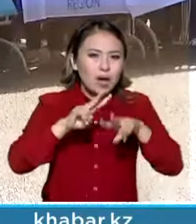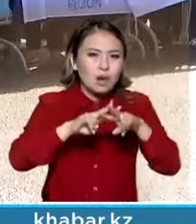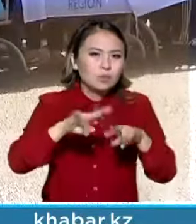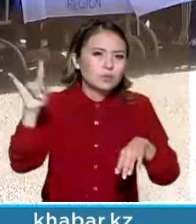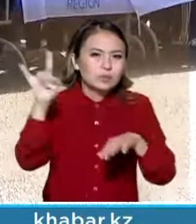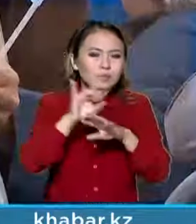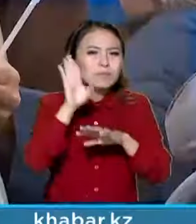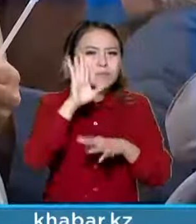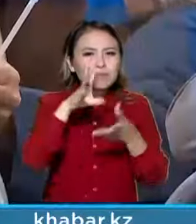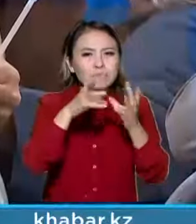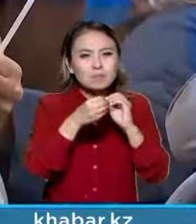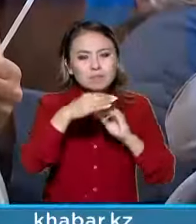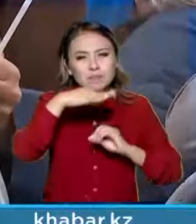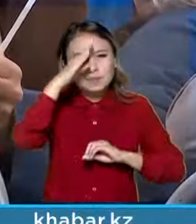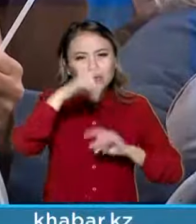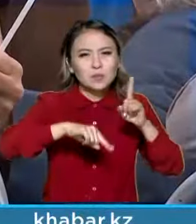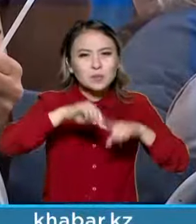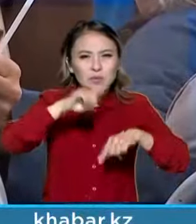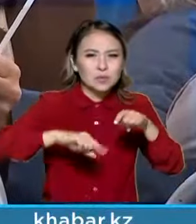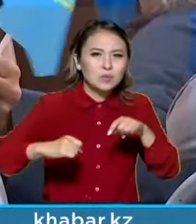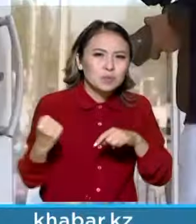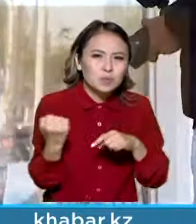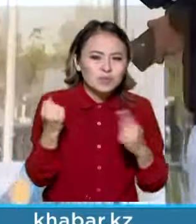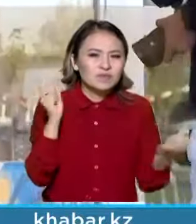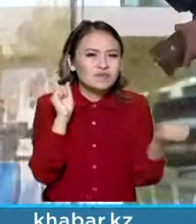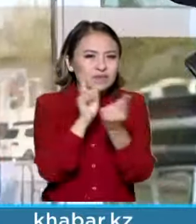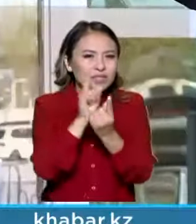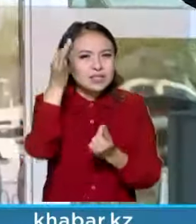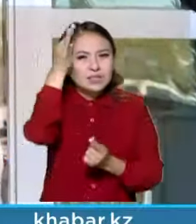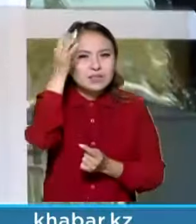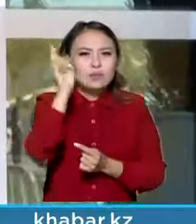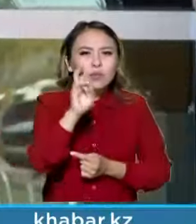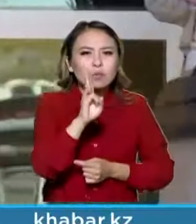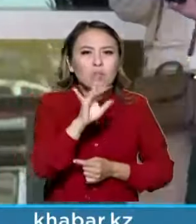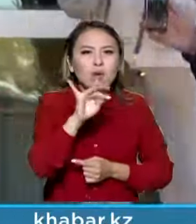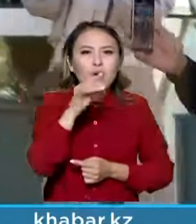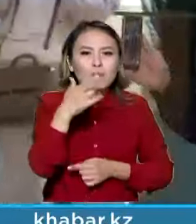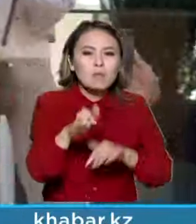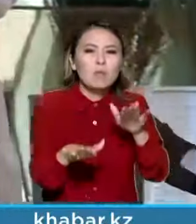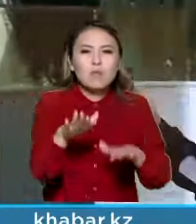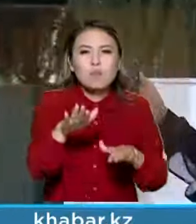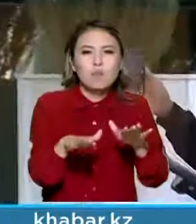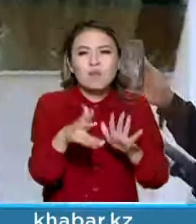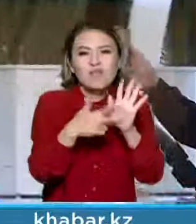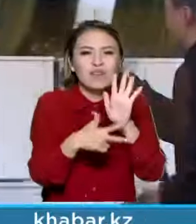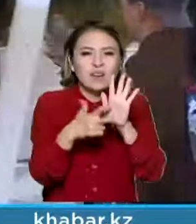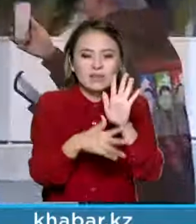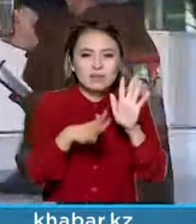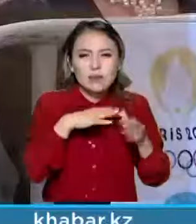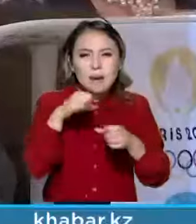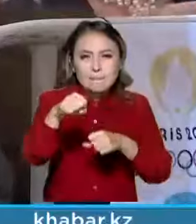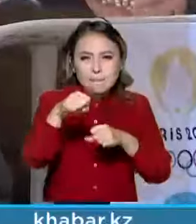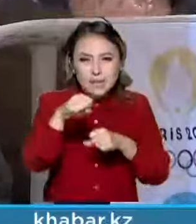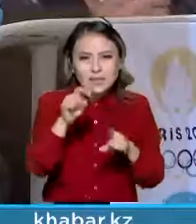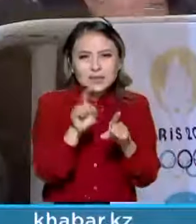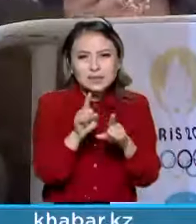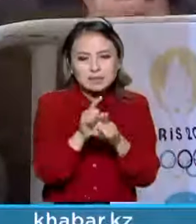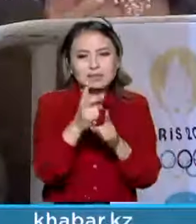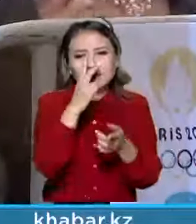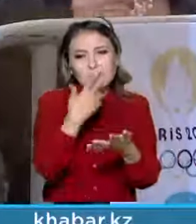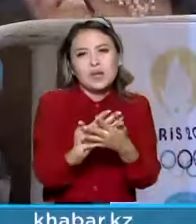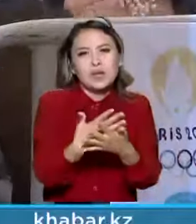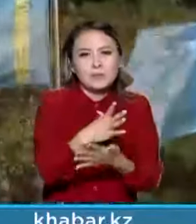әуежайында ата-анасымен туыстары, достары мен жанкүйерлері қарсы алды. Еске сала кетейік, Нұрбек Оралбай бокстан 80 келі салмақта өнер